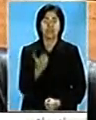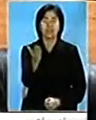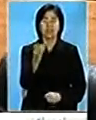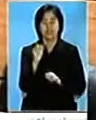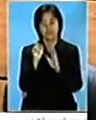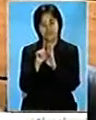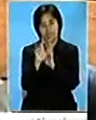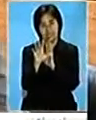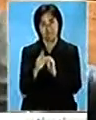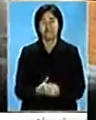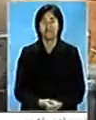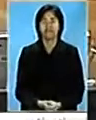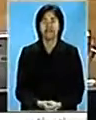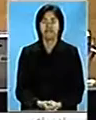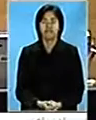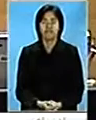5นาทีนะครับ